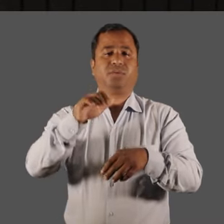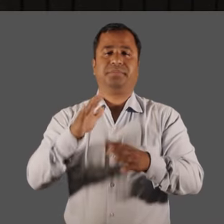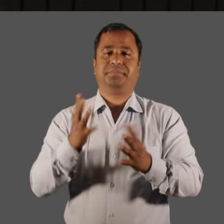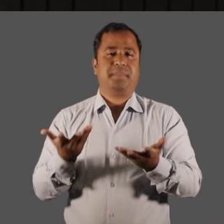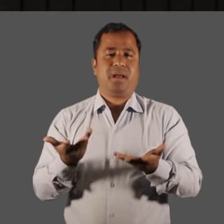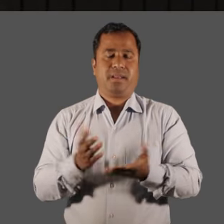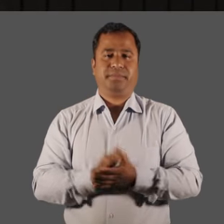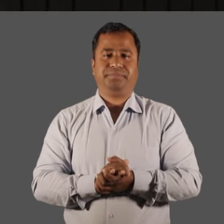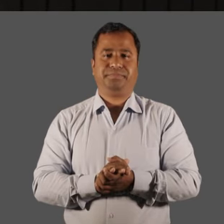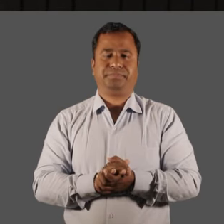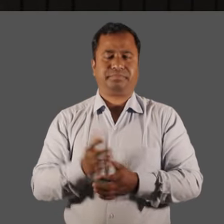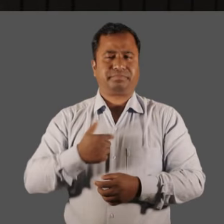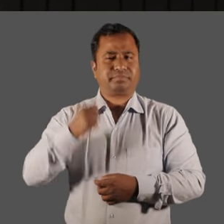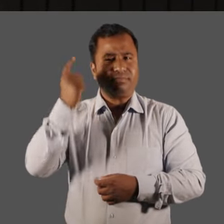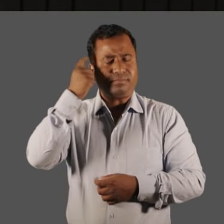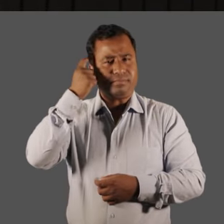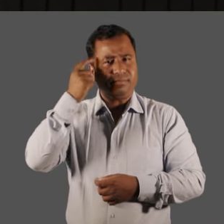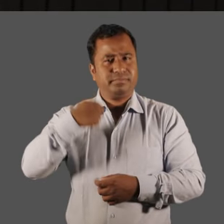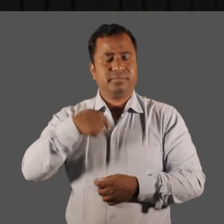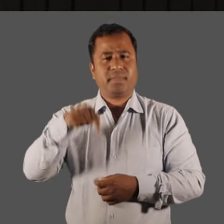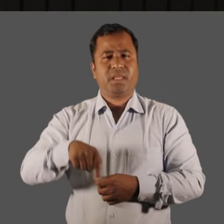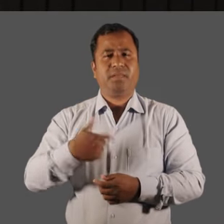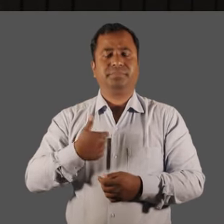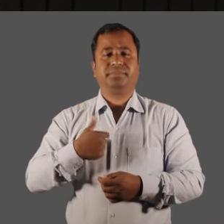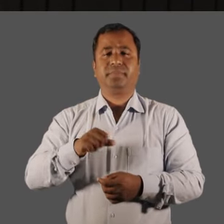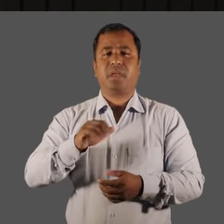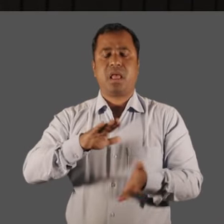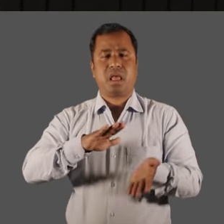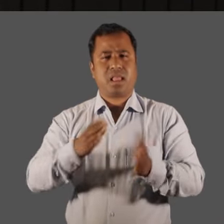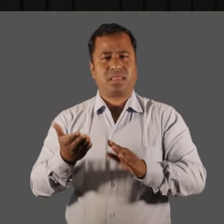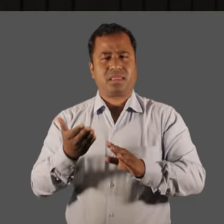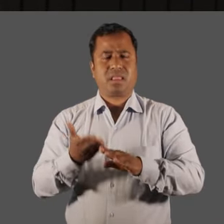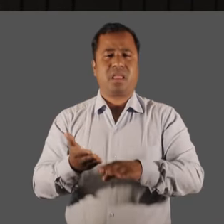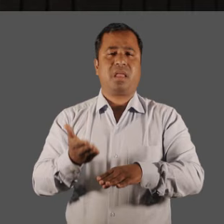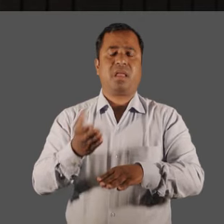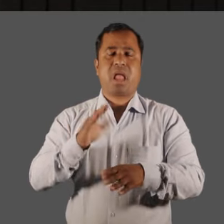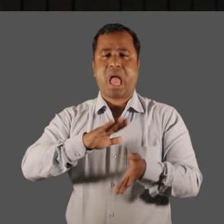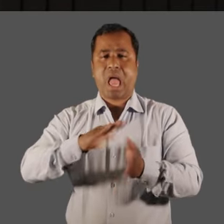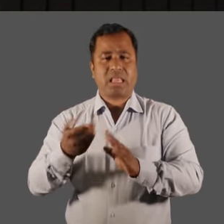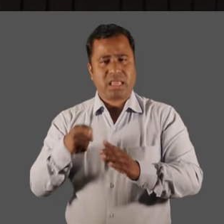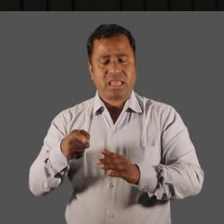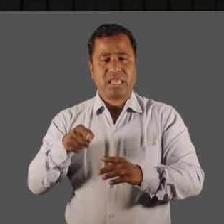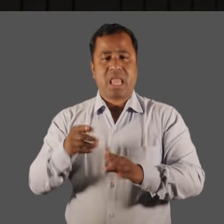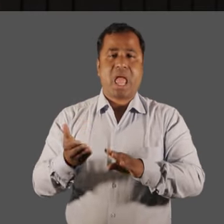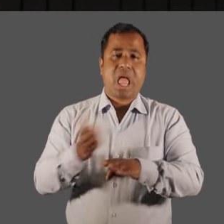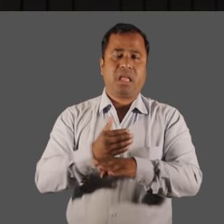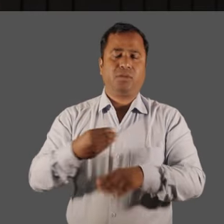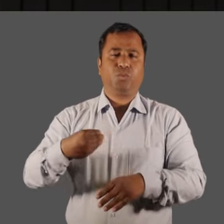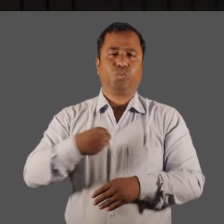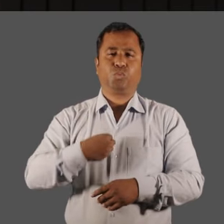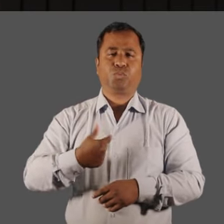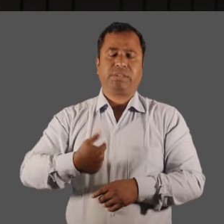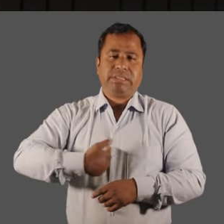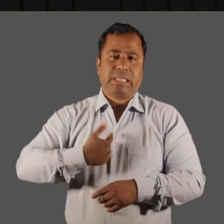আমার মৃত্যুর আগের দিন পর্যন্ত আমার এই আক্ষেপটা থেকে যাবে যে